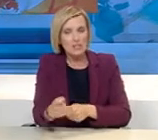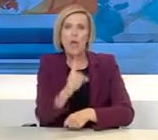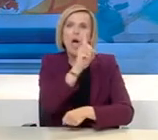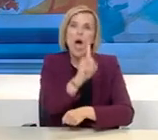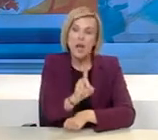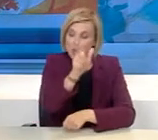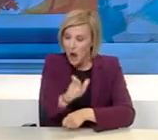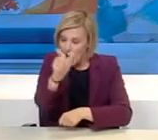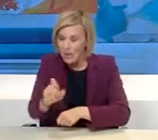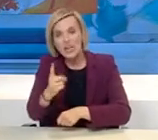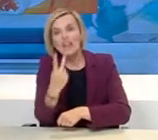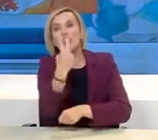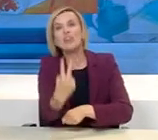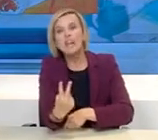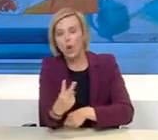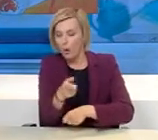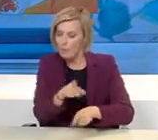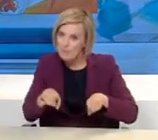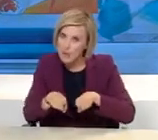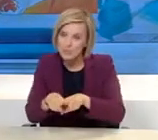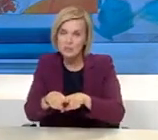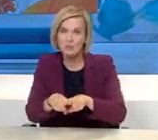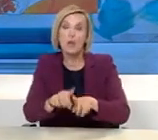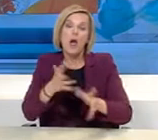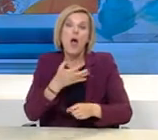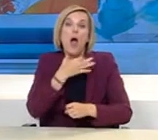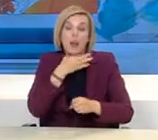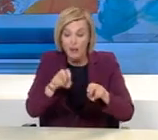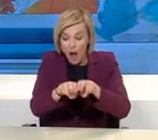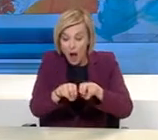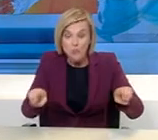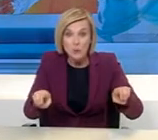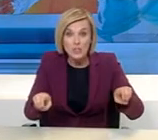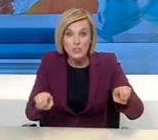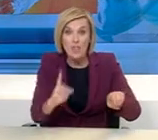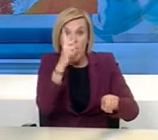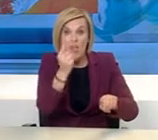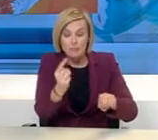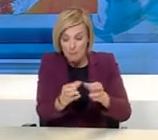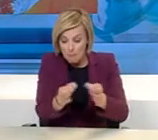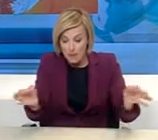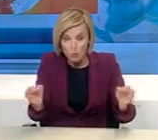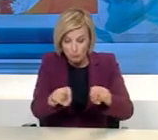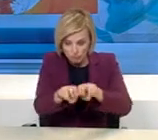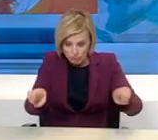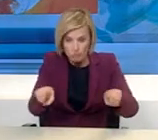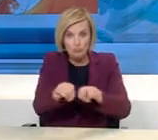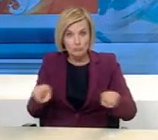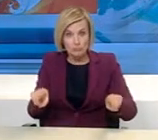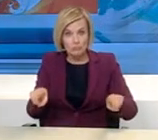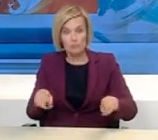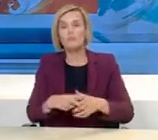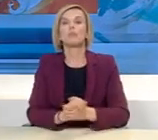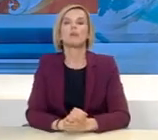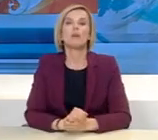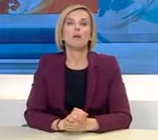τηρώντας στην τελευταία αυτή περίπτωση την αναγκαία απόσταση ενάμιση μέτρου. Εφάπαξ μετάβαση